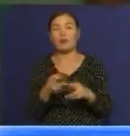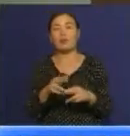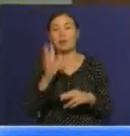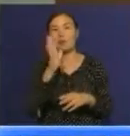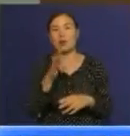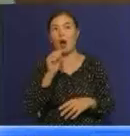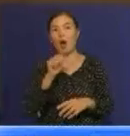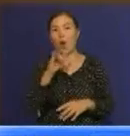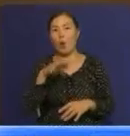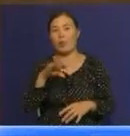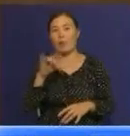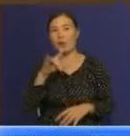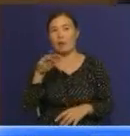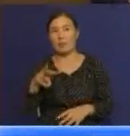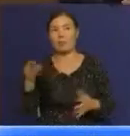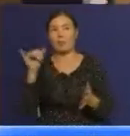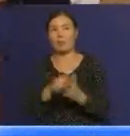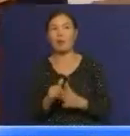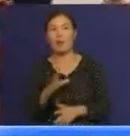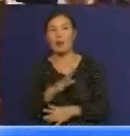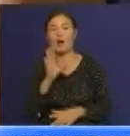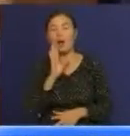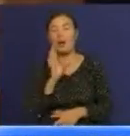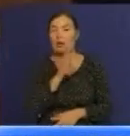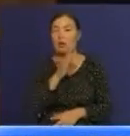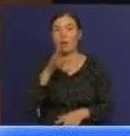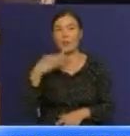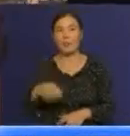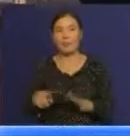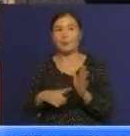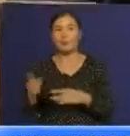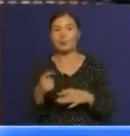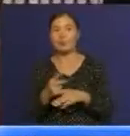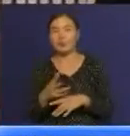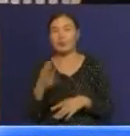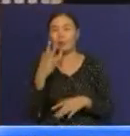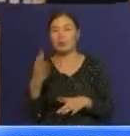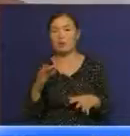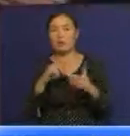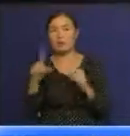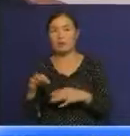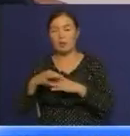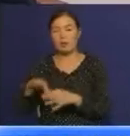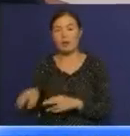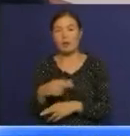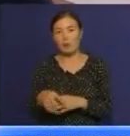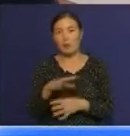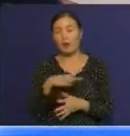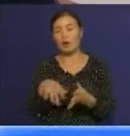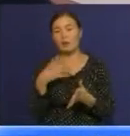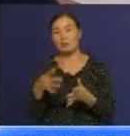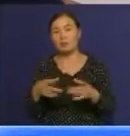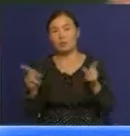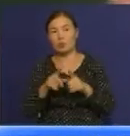жасында аутизм диагнозы қойылған. Содан бері анасы баласын Алматыдан бастап бірнеше шетелге емге апарған. Енді міне қаламызда